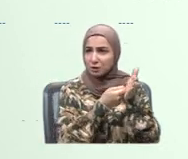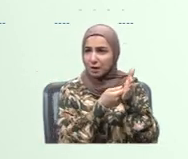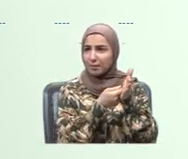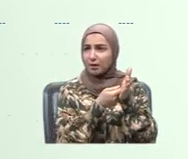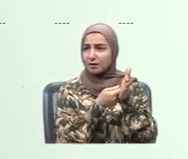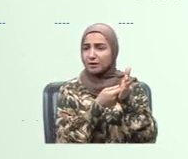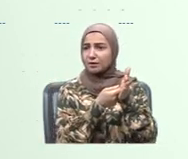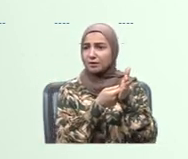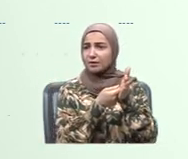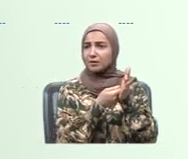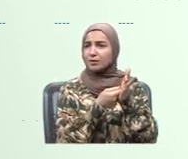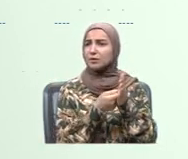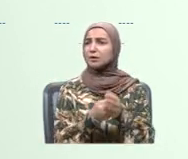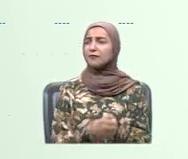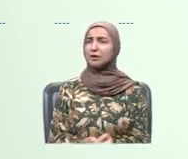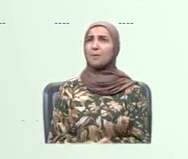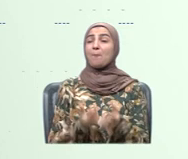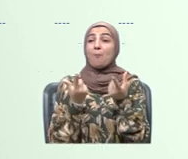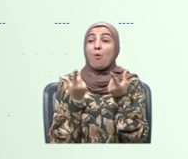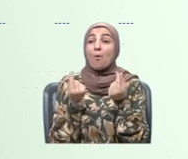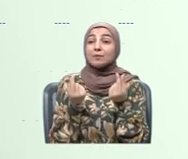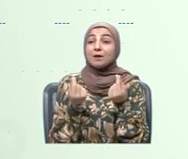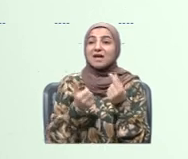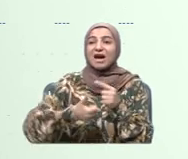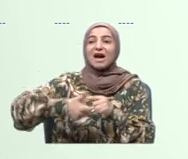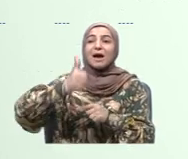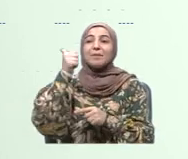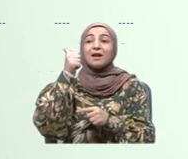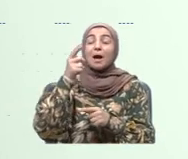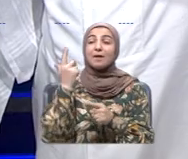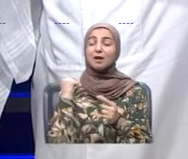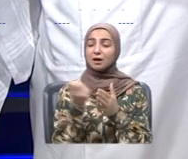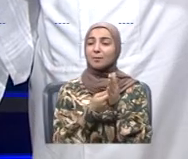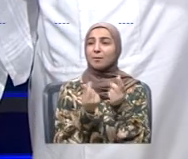كتاباتهم تتمتع بالجودة التي عرفوا بها من قبل.